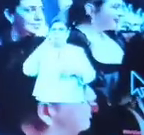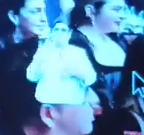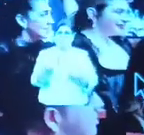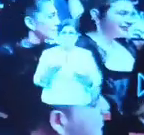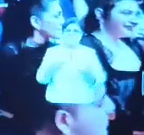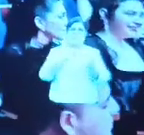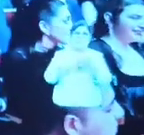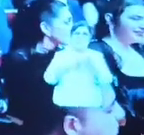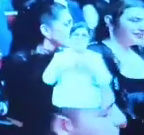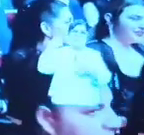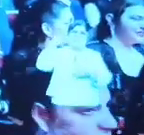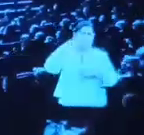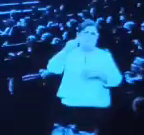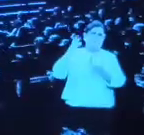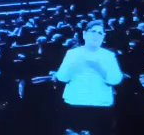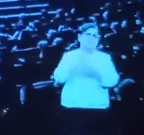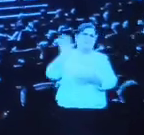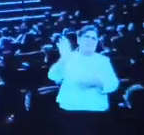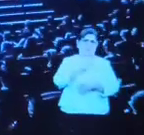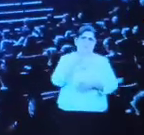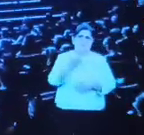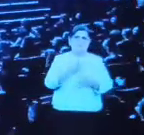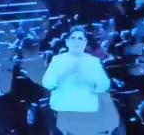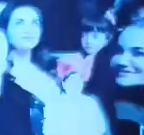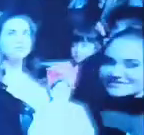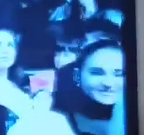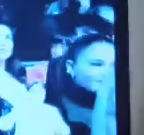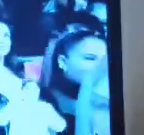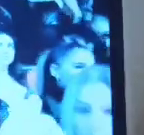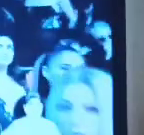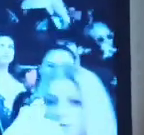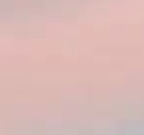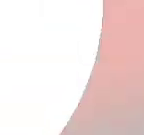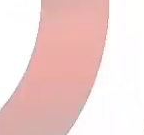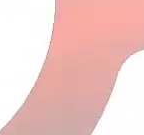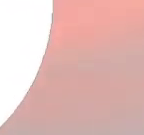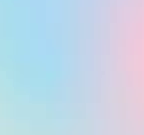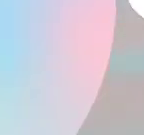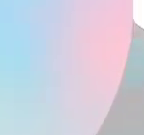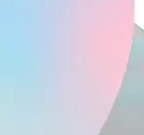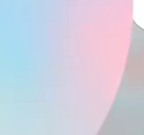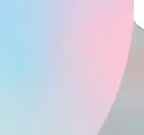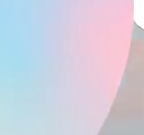جایزه رو گرفتن و رفتن پایین، صحبتی هم نکردن اونا.